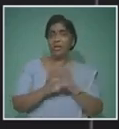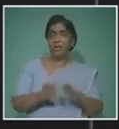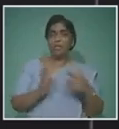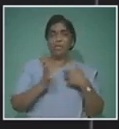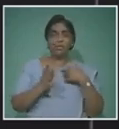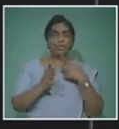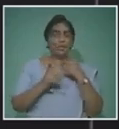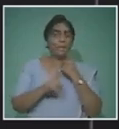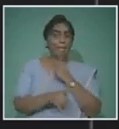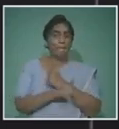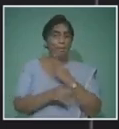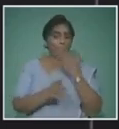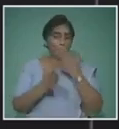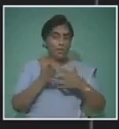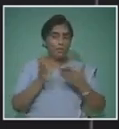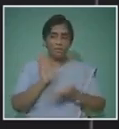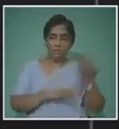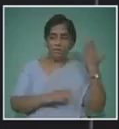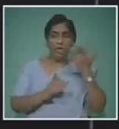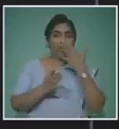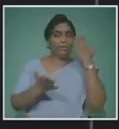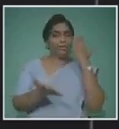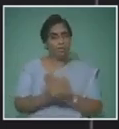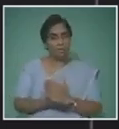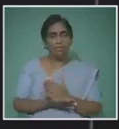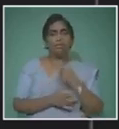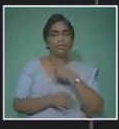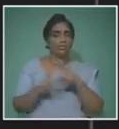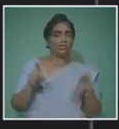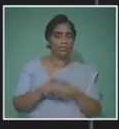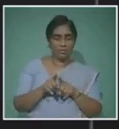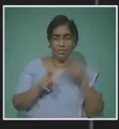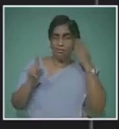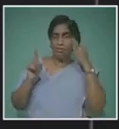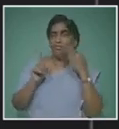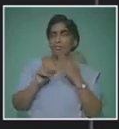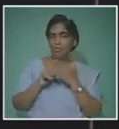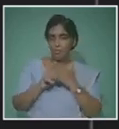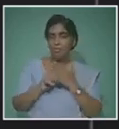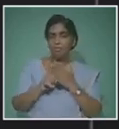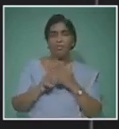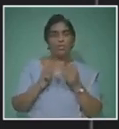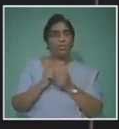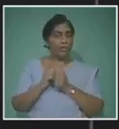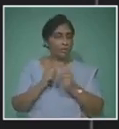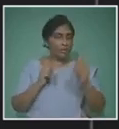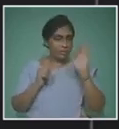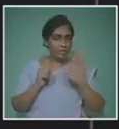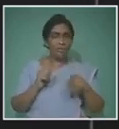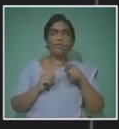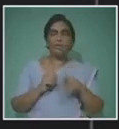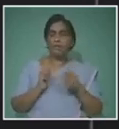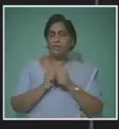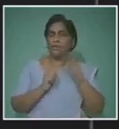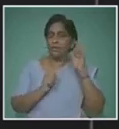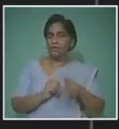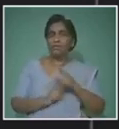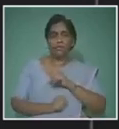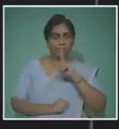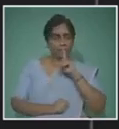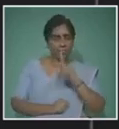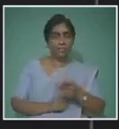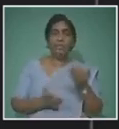ටියුෂන් යවන්න නතර කරන්න වෙනවා. ඉස්කෝලේ යන එක නතර කරන්න වෙනවා. ඒ නිසා මේ පිළිබඳව අවධානය යොමු කරලා කටයුතු කරන්න කියලා